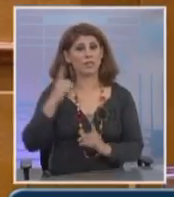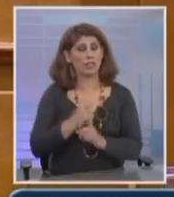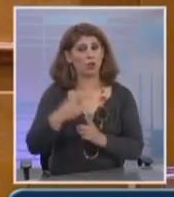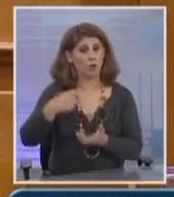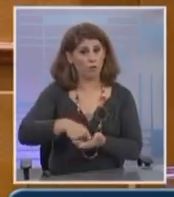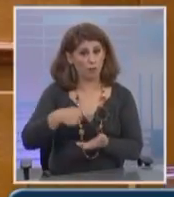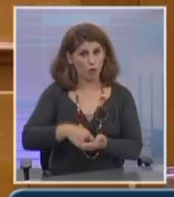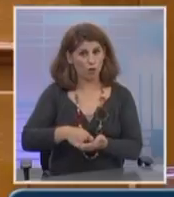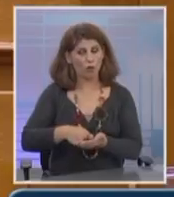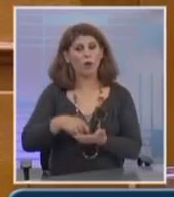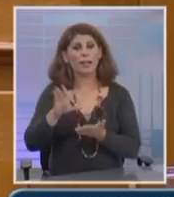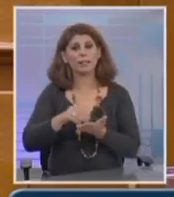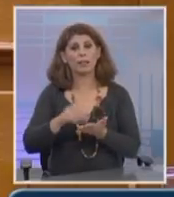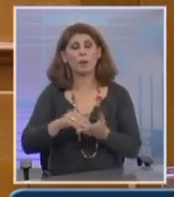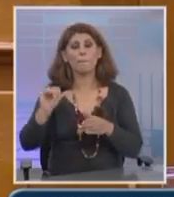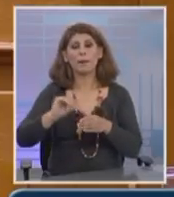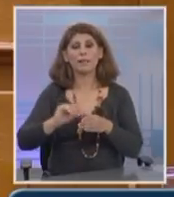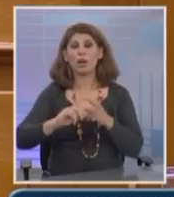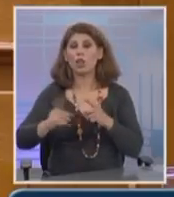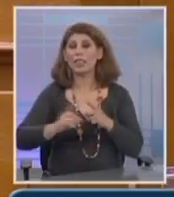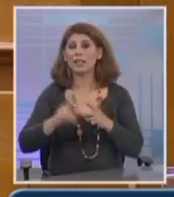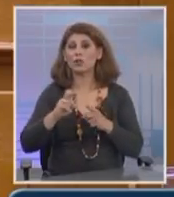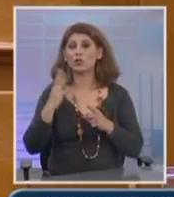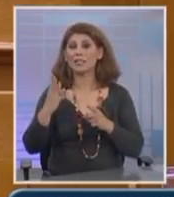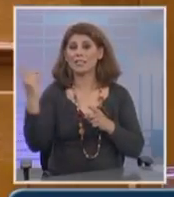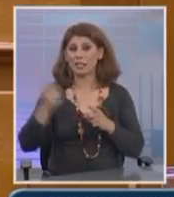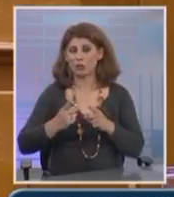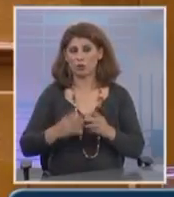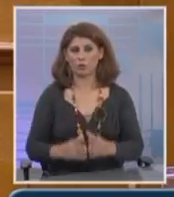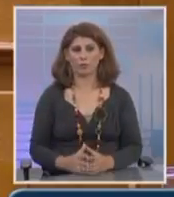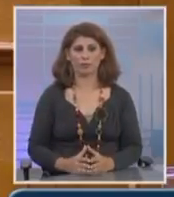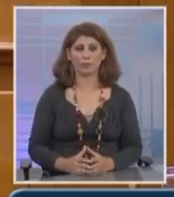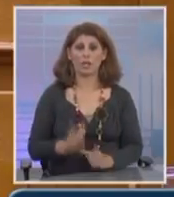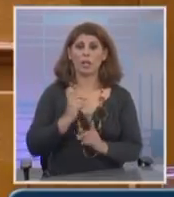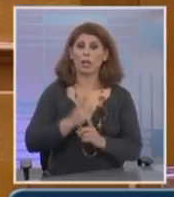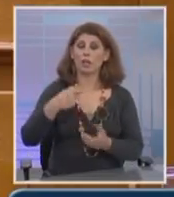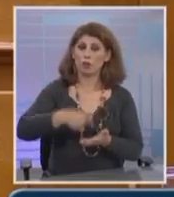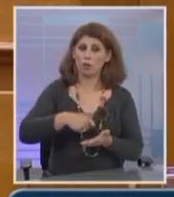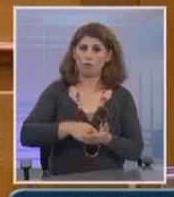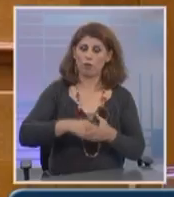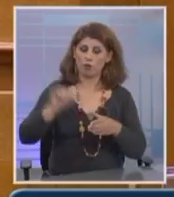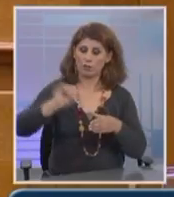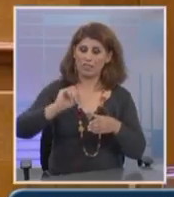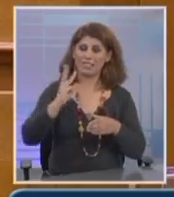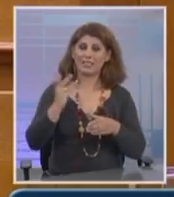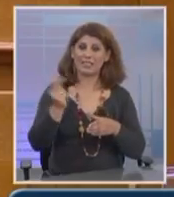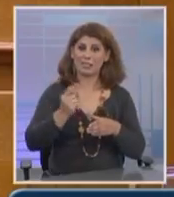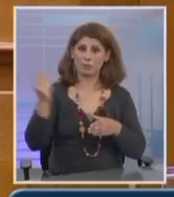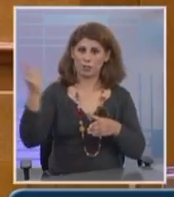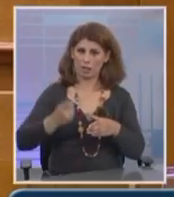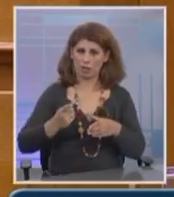φόρο κατανάλωσης του πετρέλαιου κίνησης κατά 24%. Τον ειδικό φόρο κατανάλωσης στη βενζίνη κατά